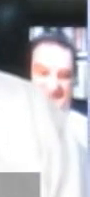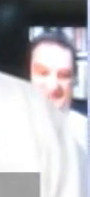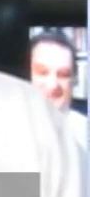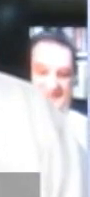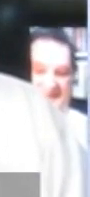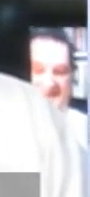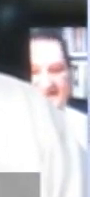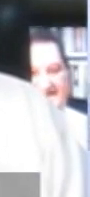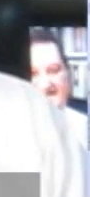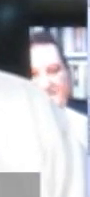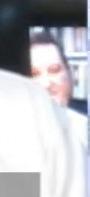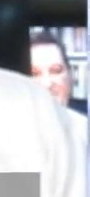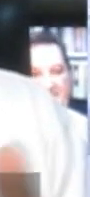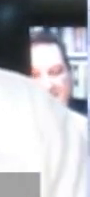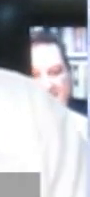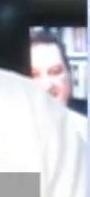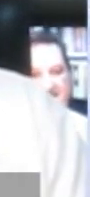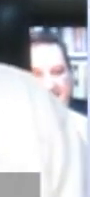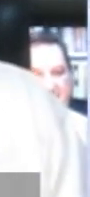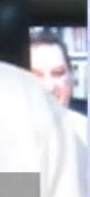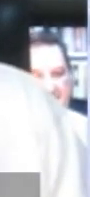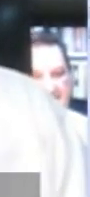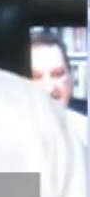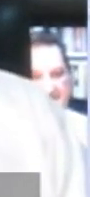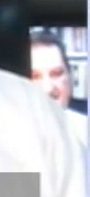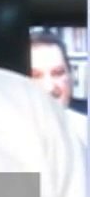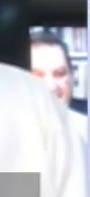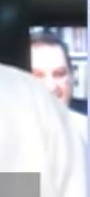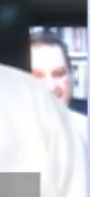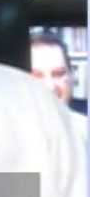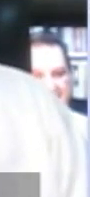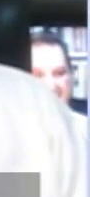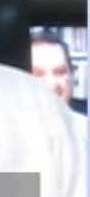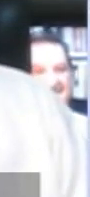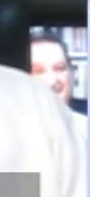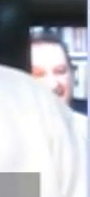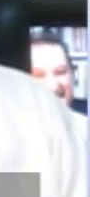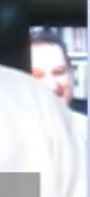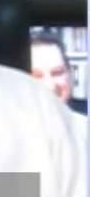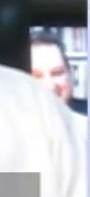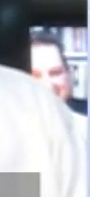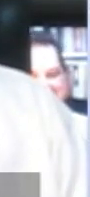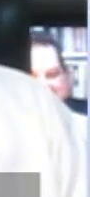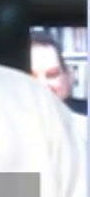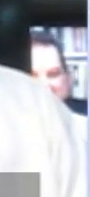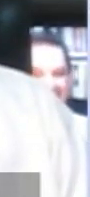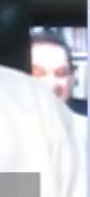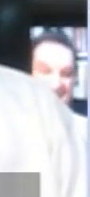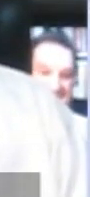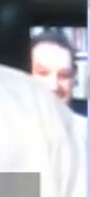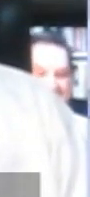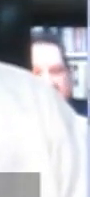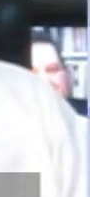Τούρκα. Ναι. Εκβιάζει αλλά δεν παρακαλεί. Ναι. Τι έγινε πρόσφατα? Πήγε στο Ουσμπεκιστάν και